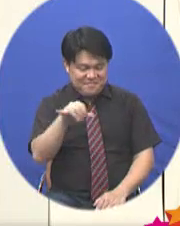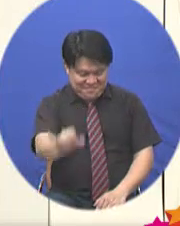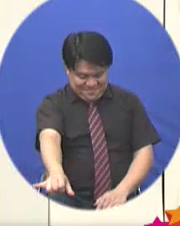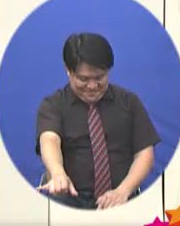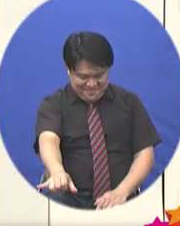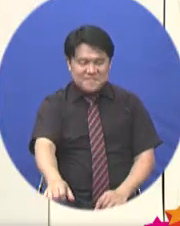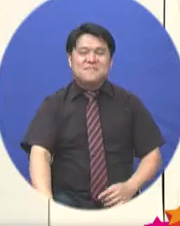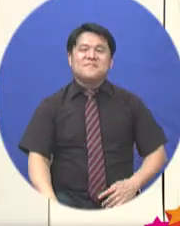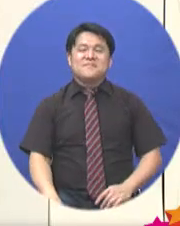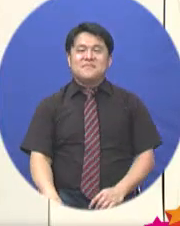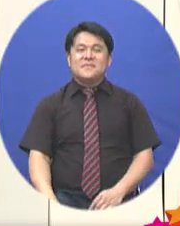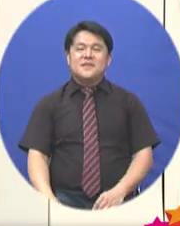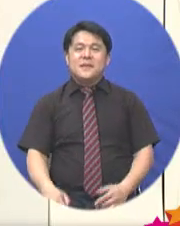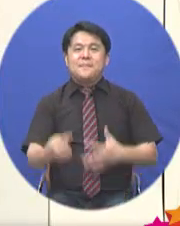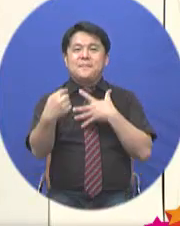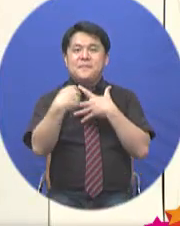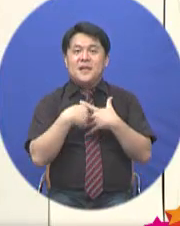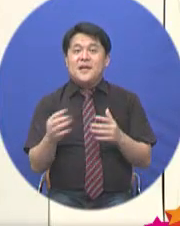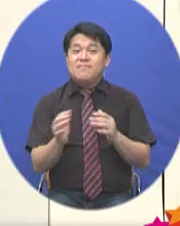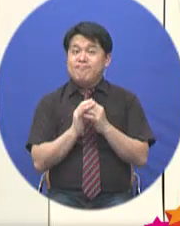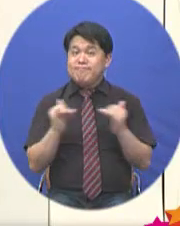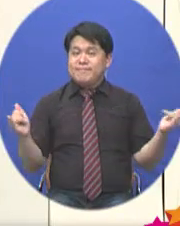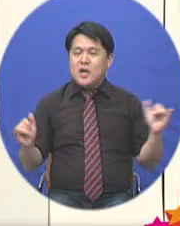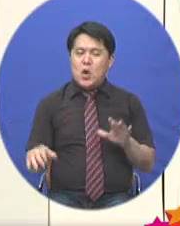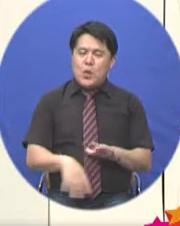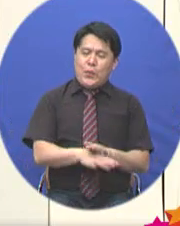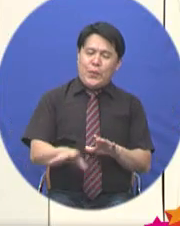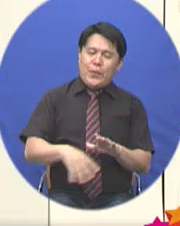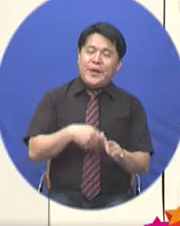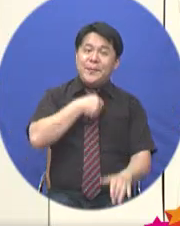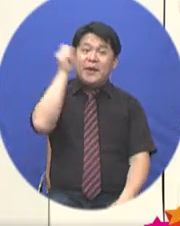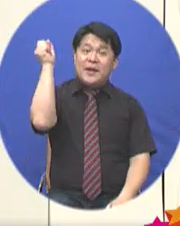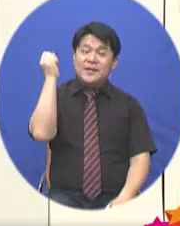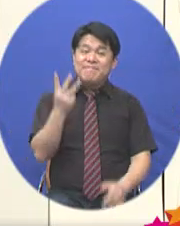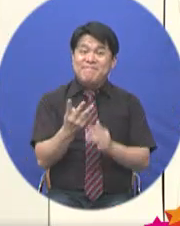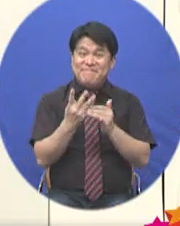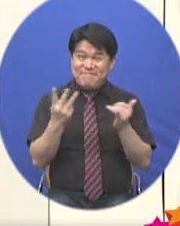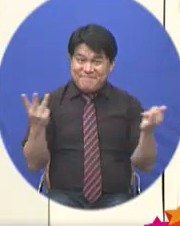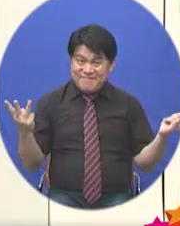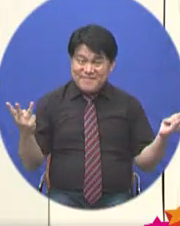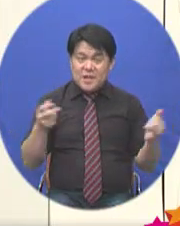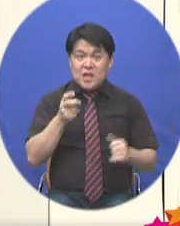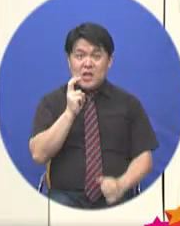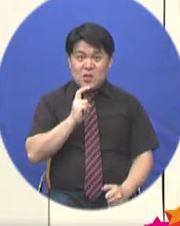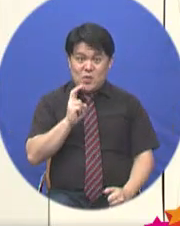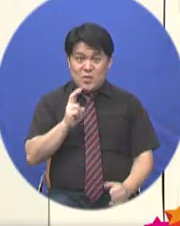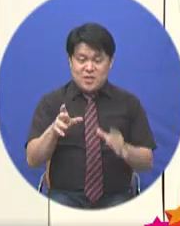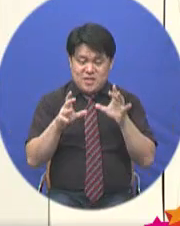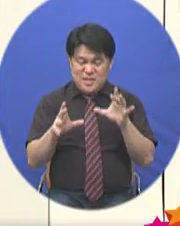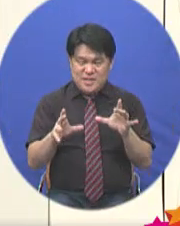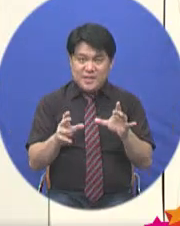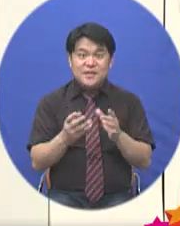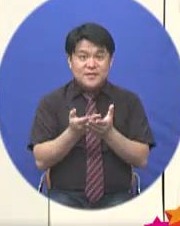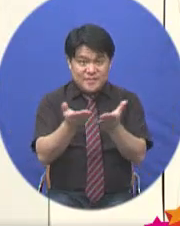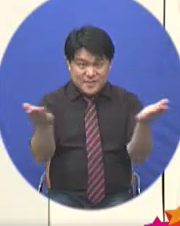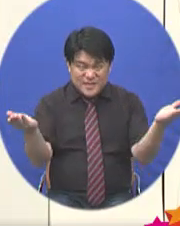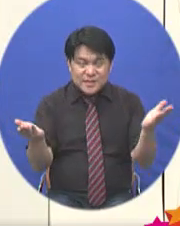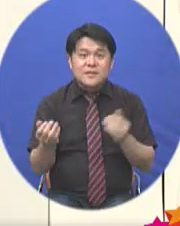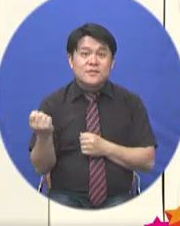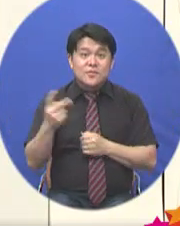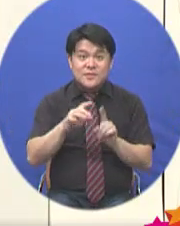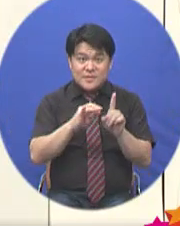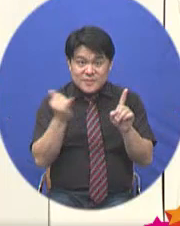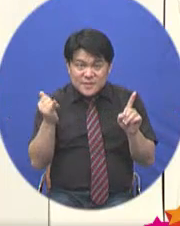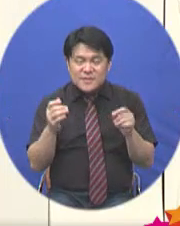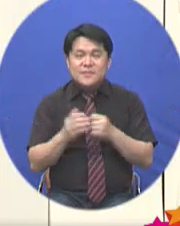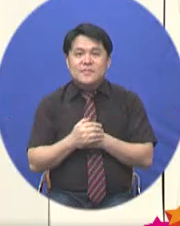내려놓으시면 정답자 중 추첨을 통해서 네. 세 분께는 MC들의 사인 CD를 보내드리고요. 네? 한 분께는